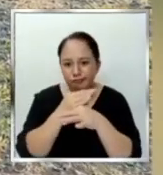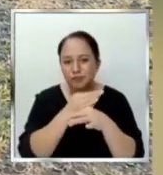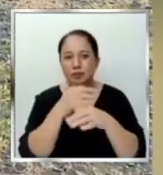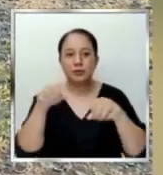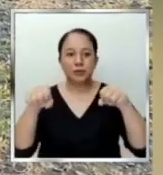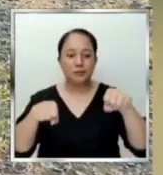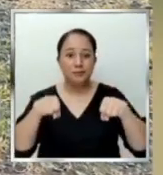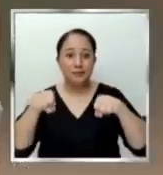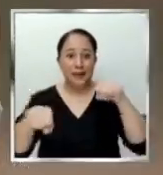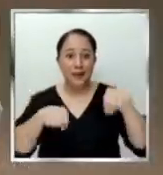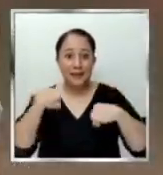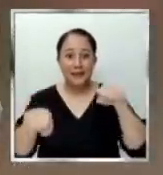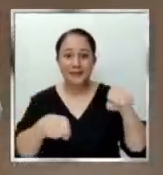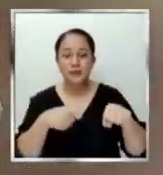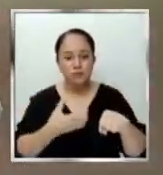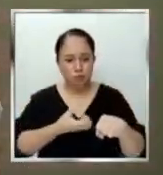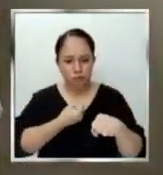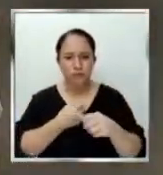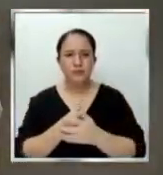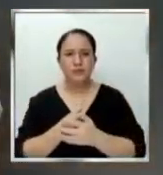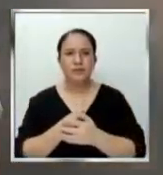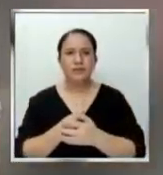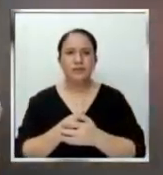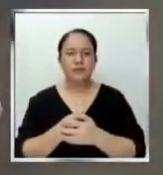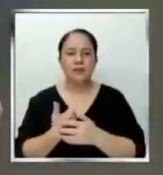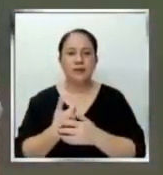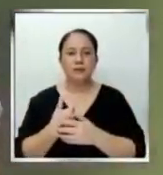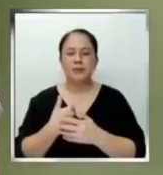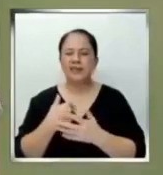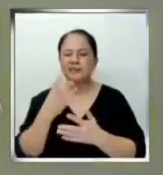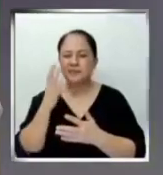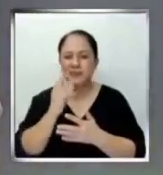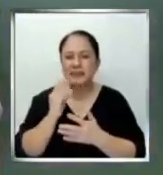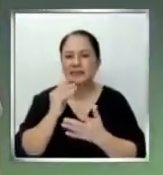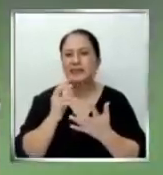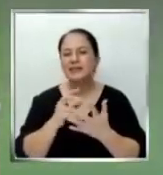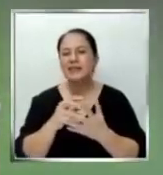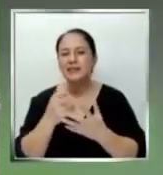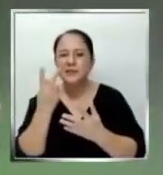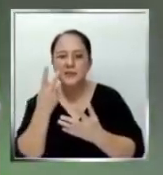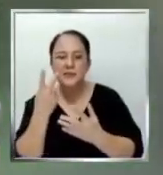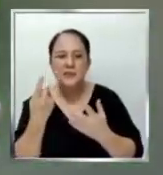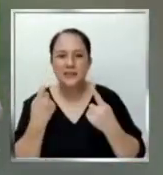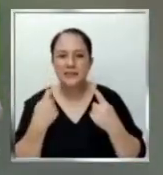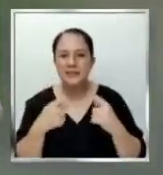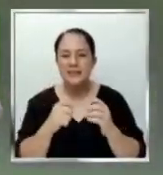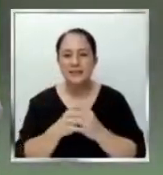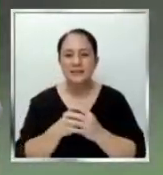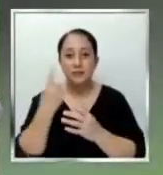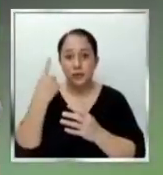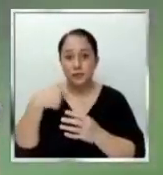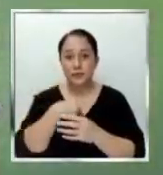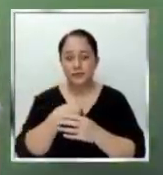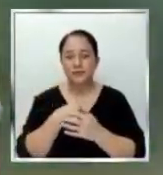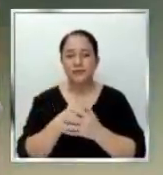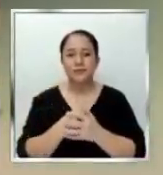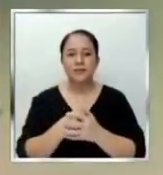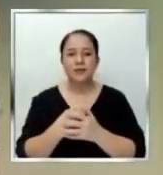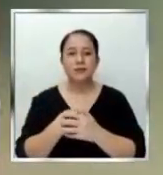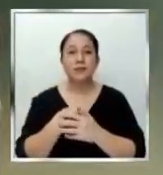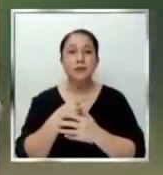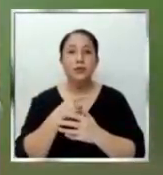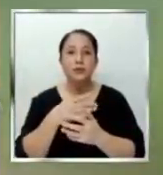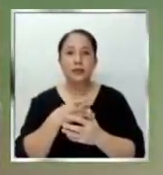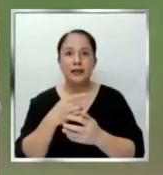ang nag-a-assemble. So parang adventures and free time na rin siya para sa akin. And nahilig din ako sa trail kasi